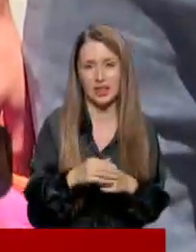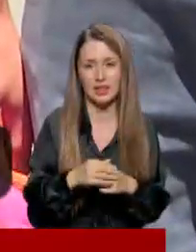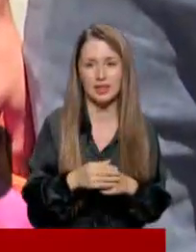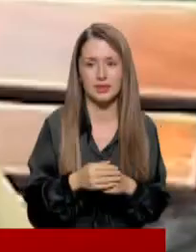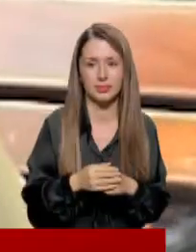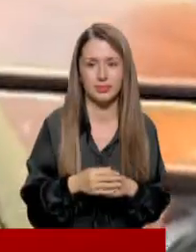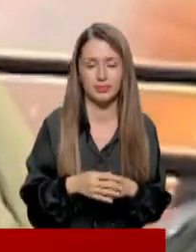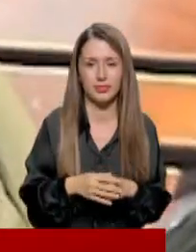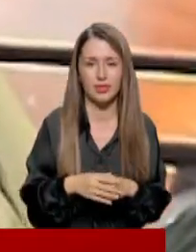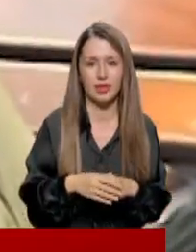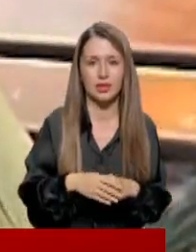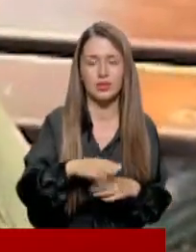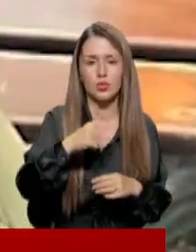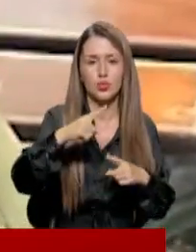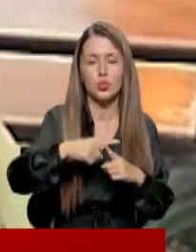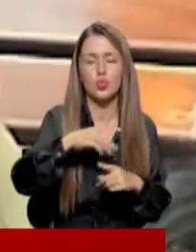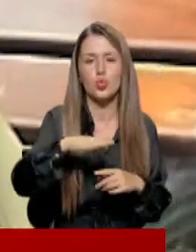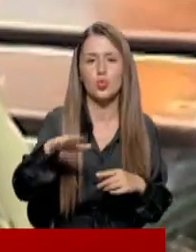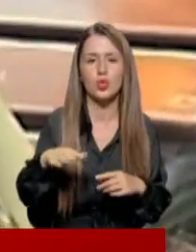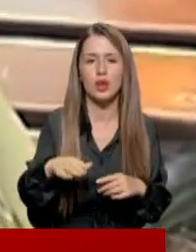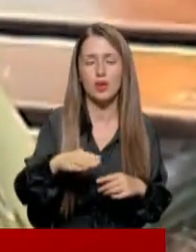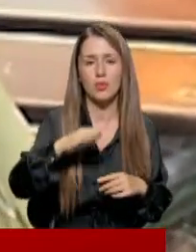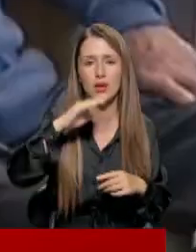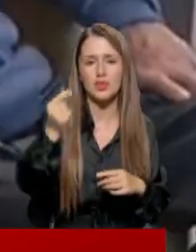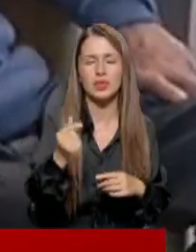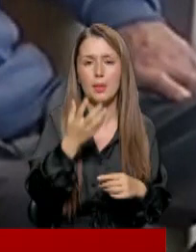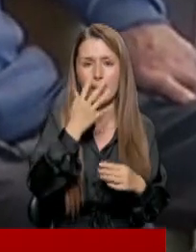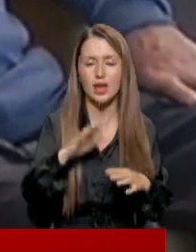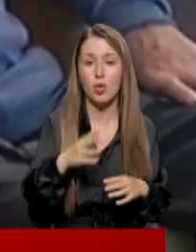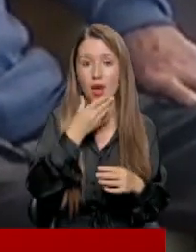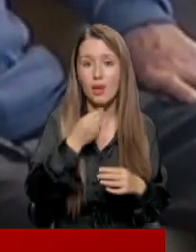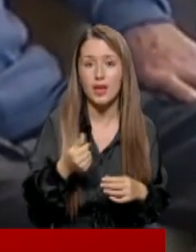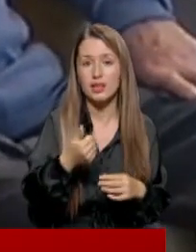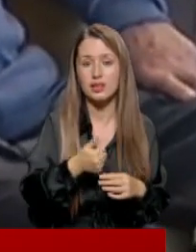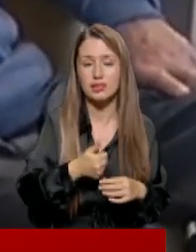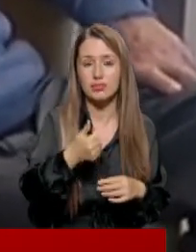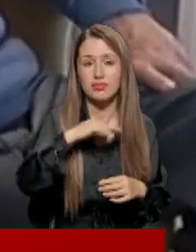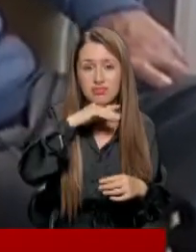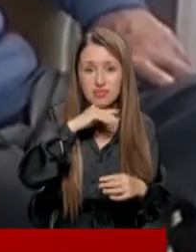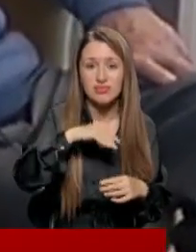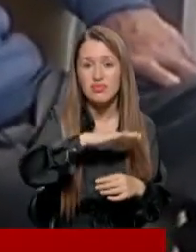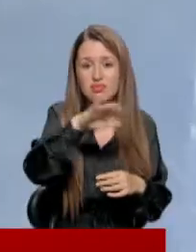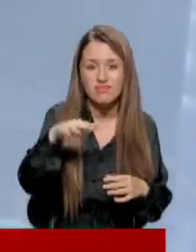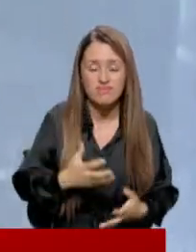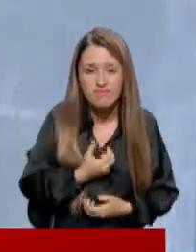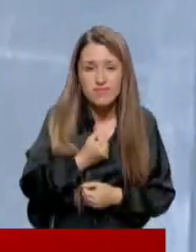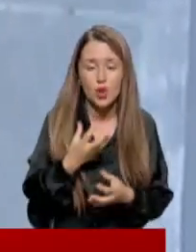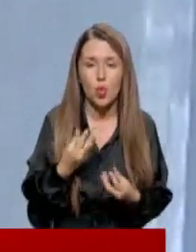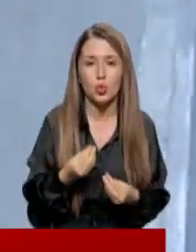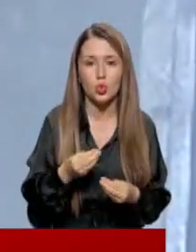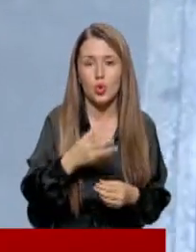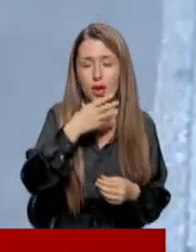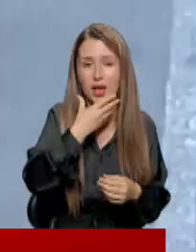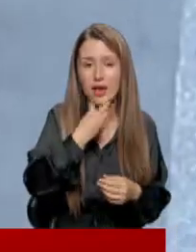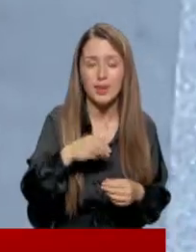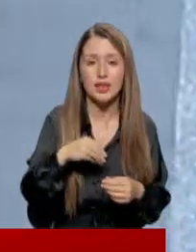köşeye alacağım. Torunlar bayram harçlığı bekliyor. Bunu bilen emekli anneanne, babaanne ve dedelerin yüreği burkuluyor. Çünkü emeklinin